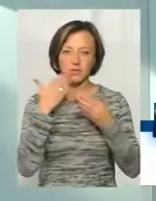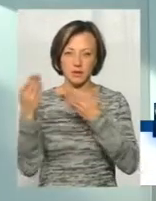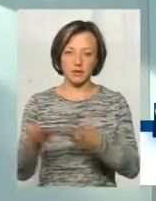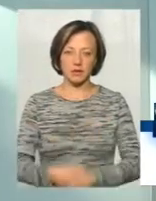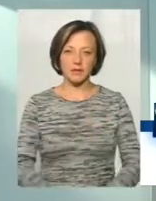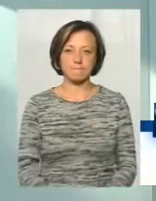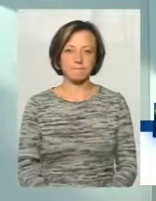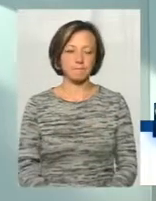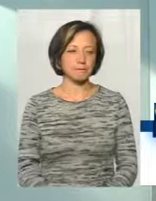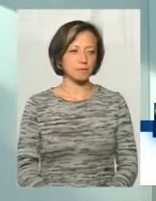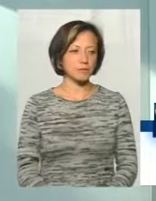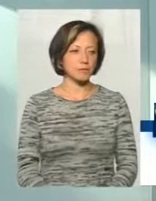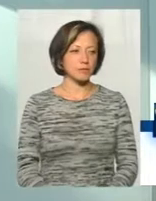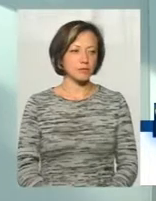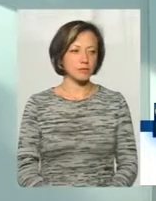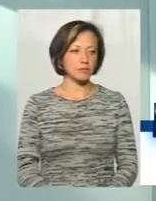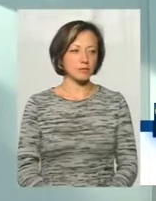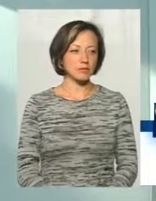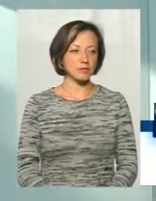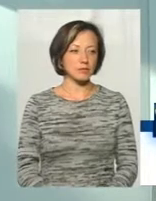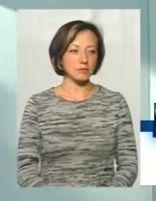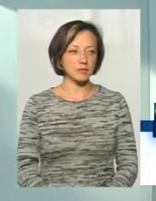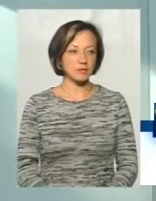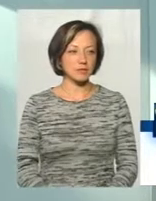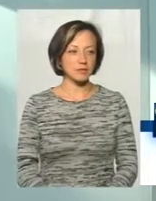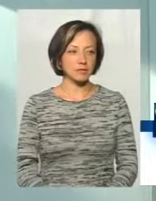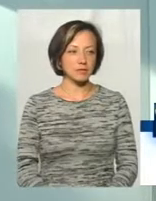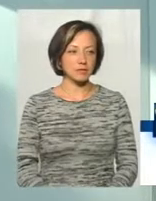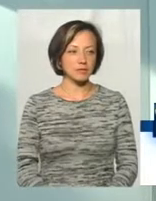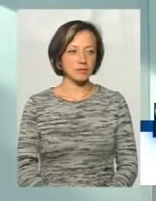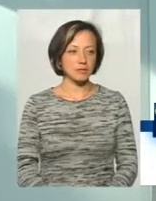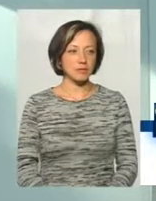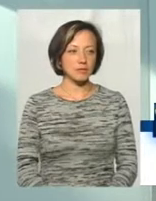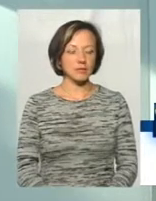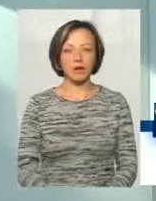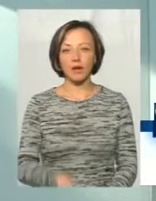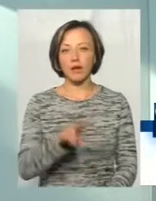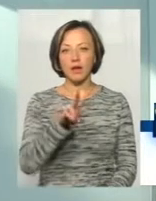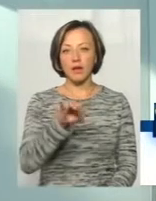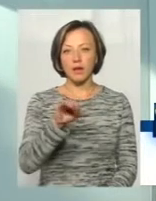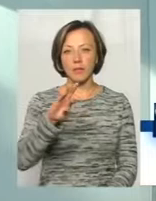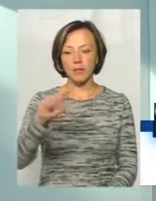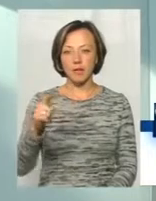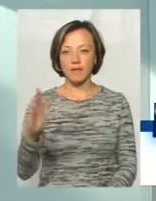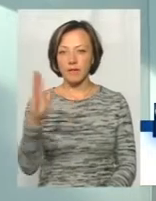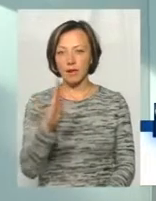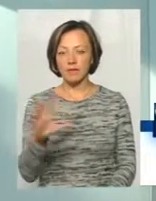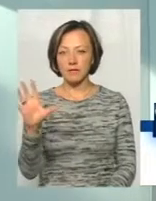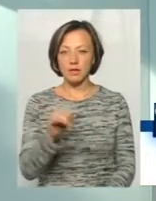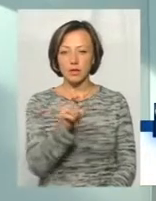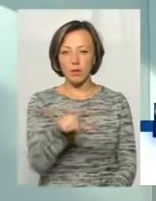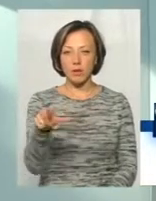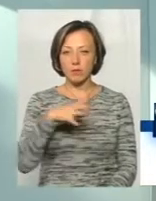виставляють такі. От. І вертаючись до монетизації, хочу зазначити, що протягом липня-вересня всі громадяни